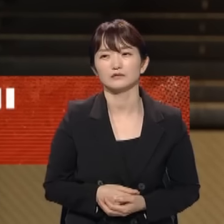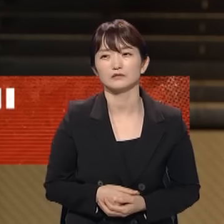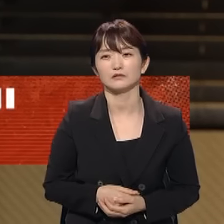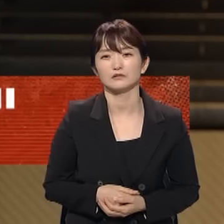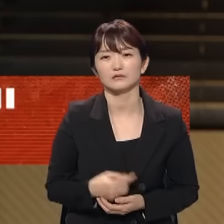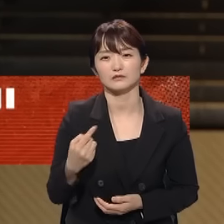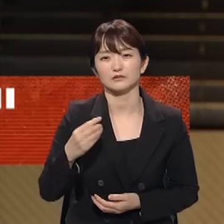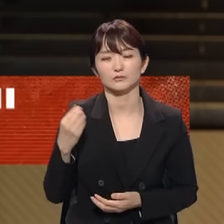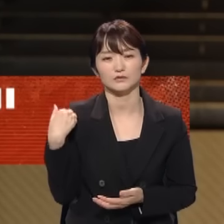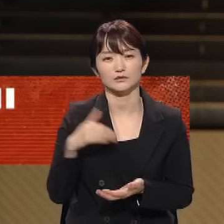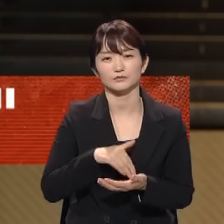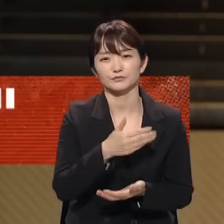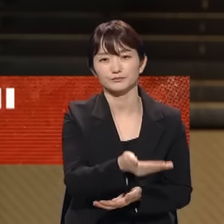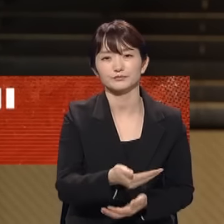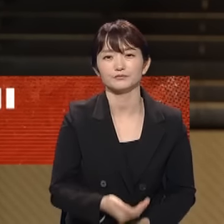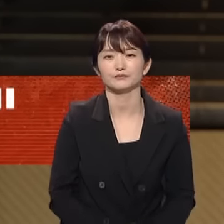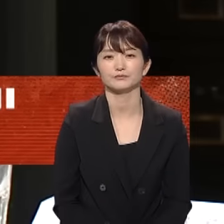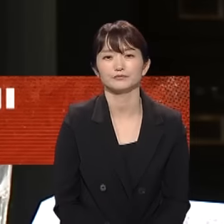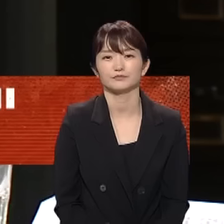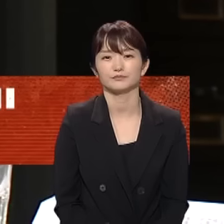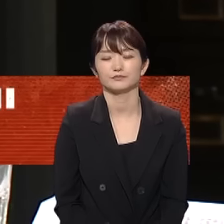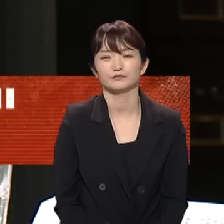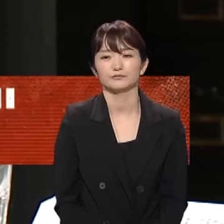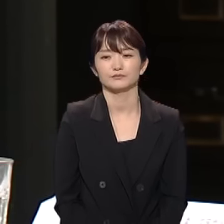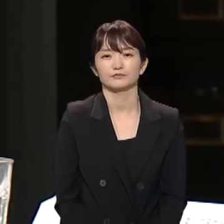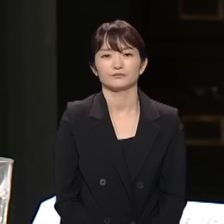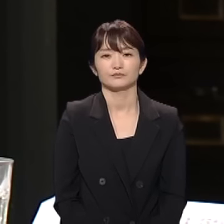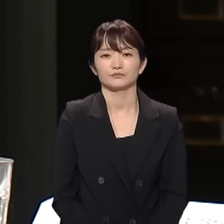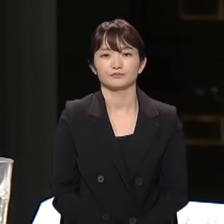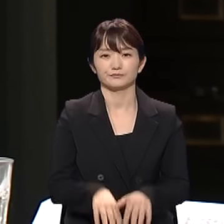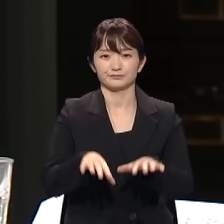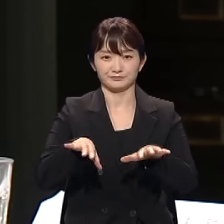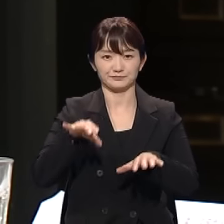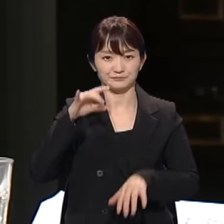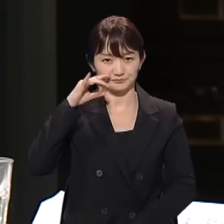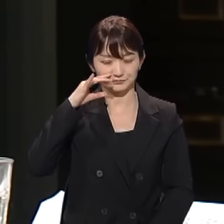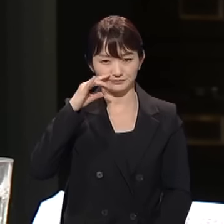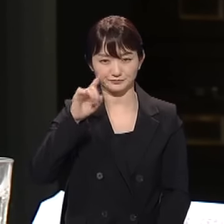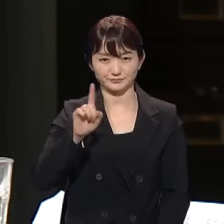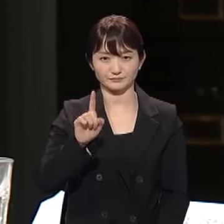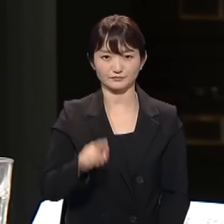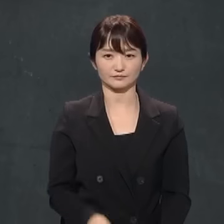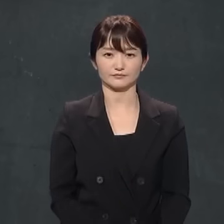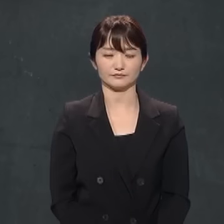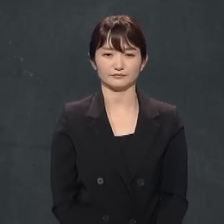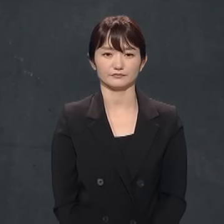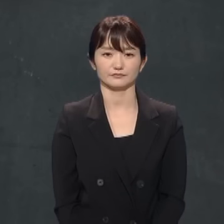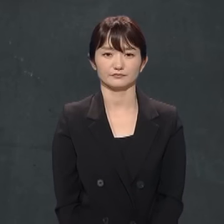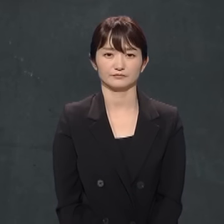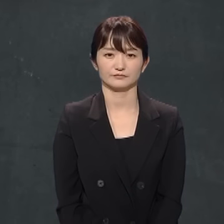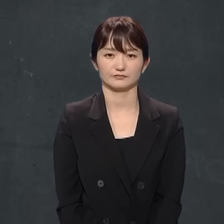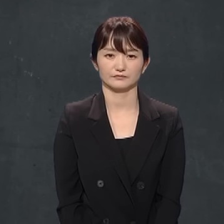원까지 돌려줄게 이러더랍니다. 자, 그럼 여기서 별별 상담소 오늘의 궁금증 짚어보죠.